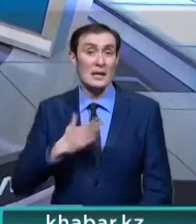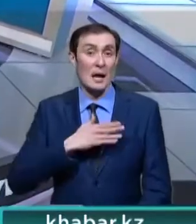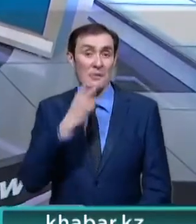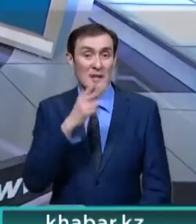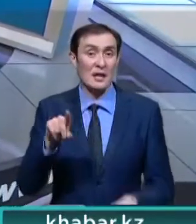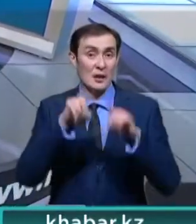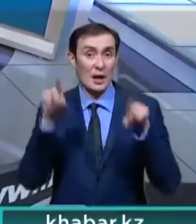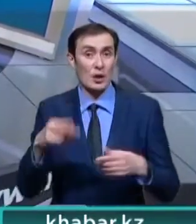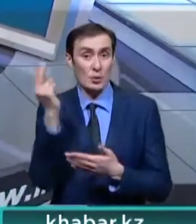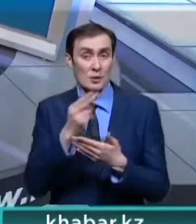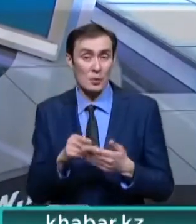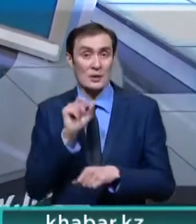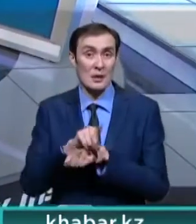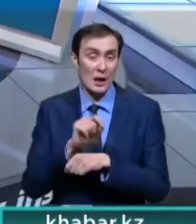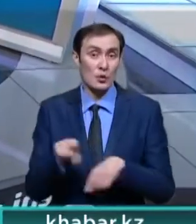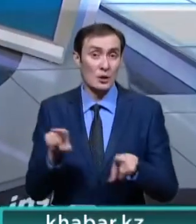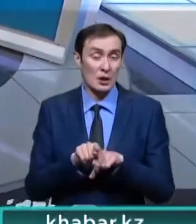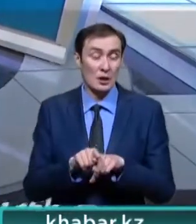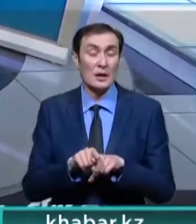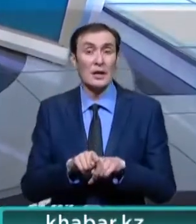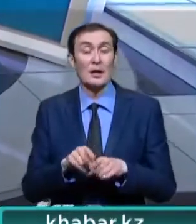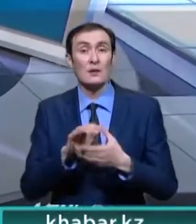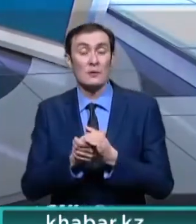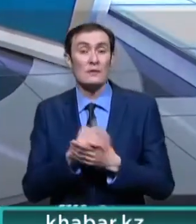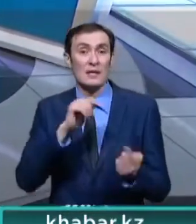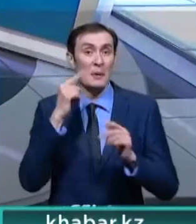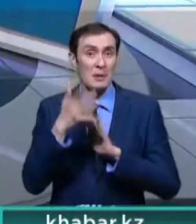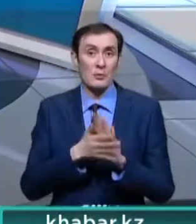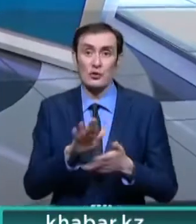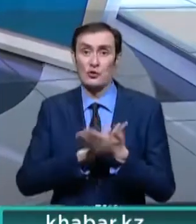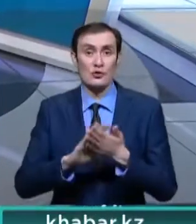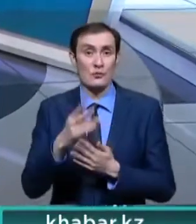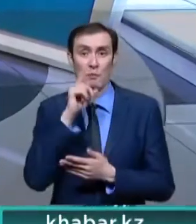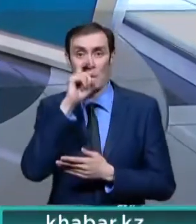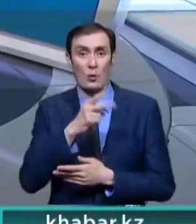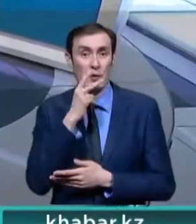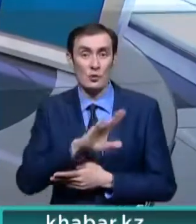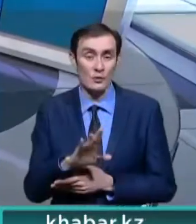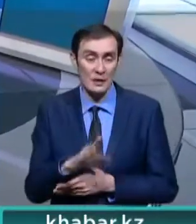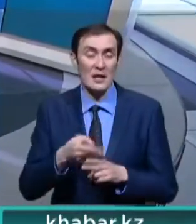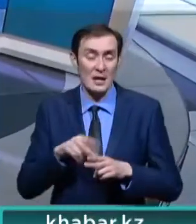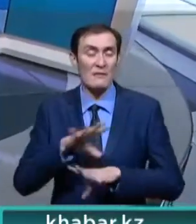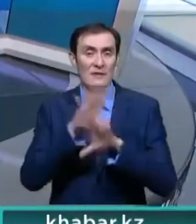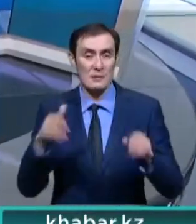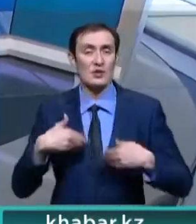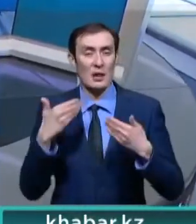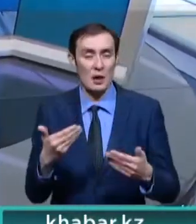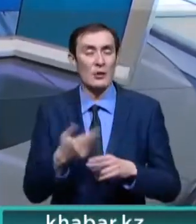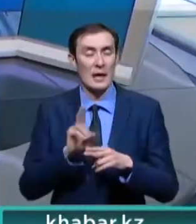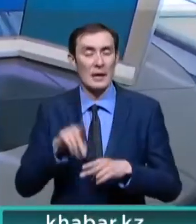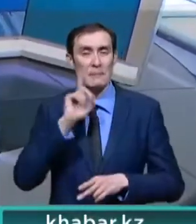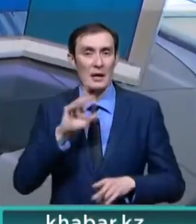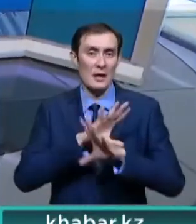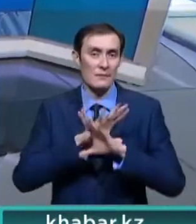иллюстрацию к задание кроме любви и дружбы и взаимопонимания ничего там не увидела чего и всем желаю у меня на этом все спасибо